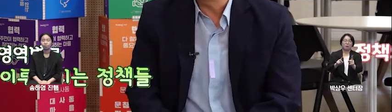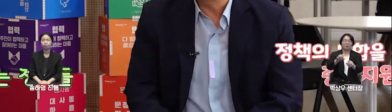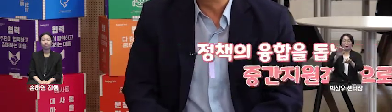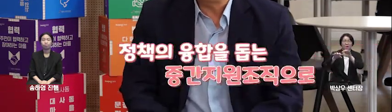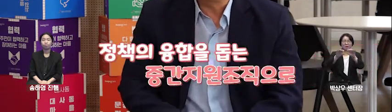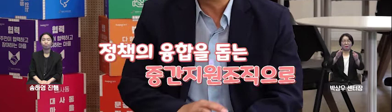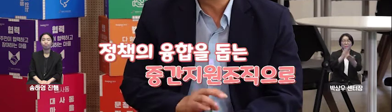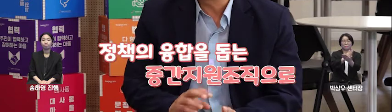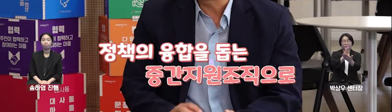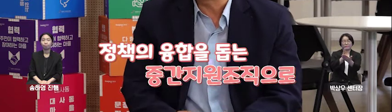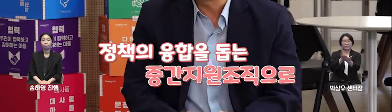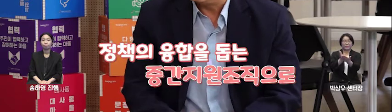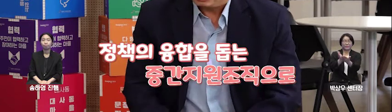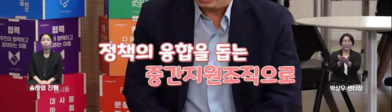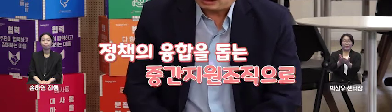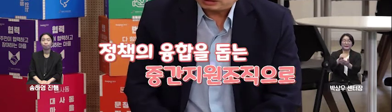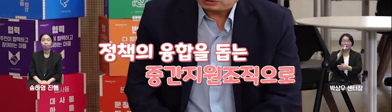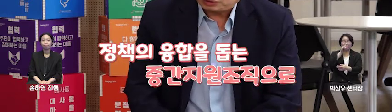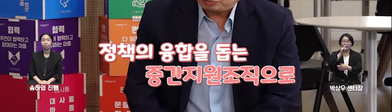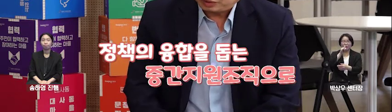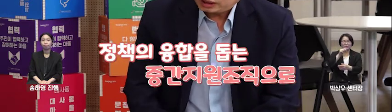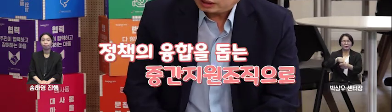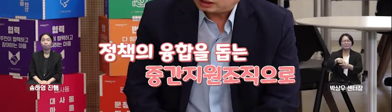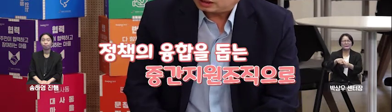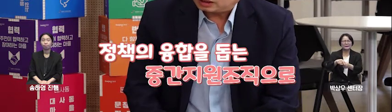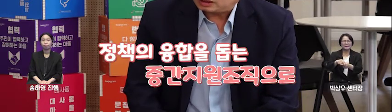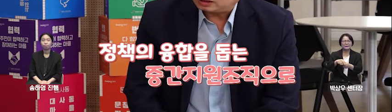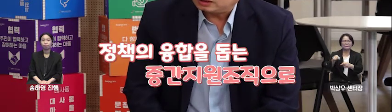이러한 정책을 융합시키는 이러한 좀